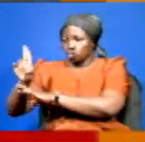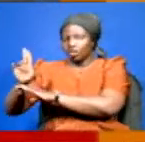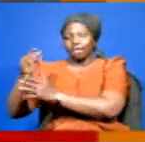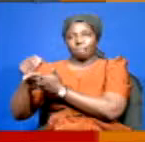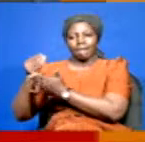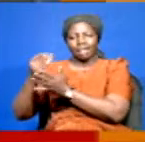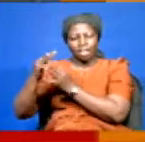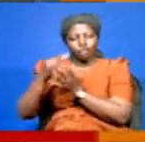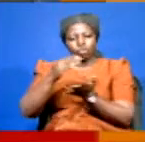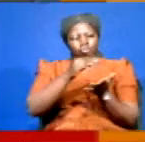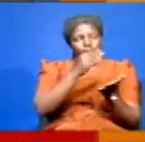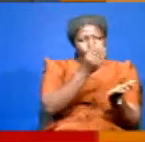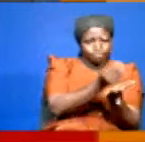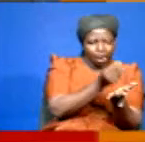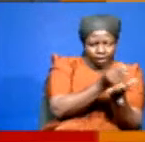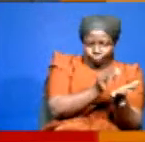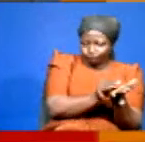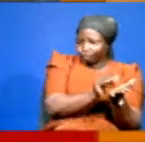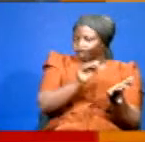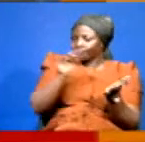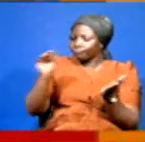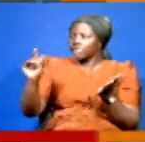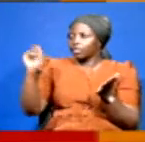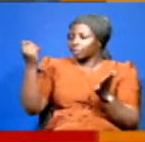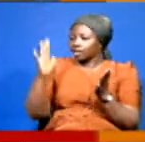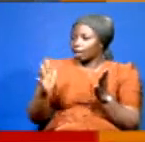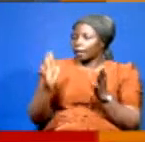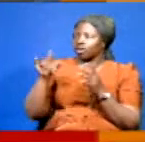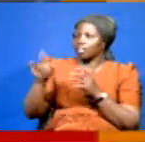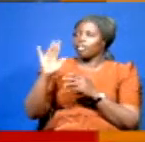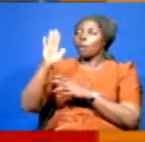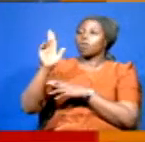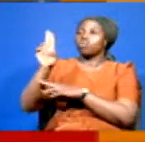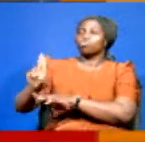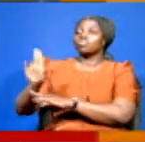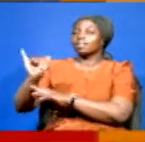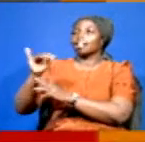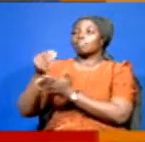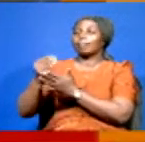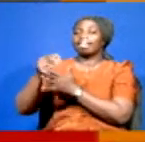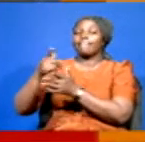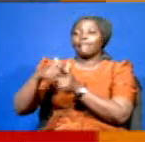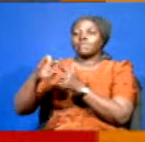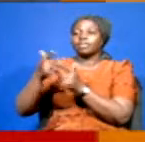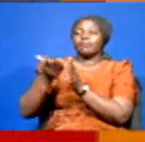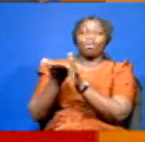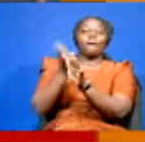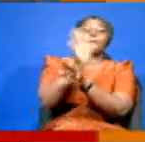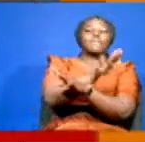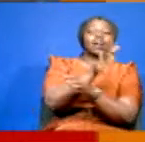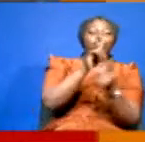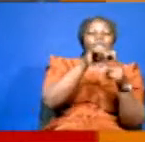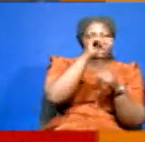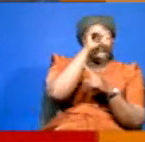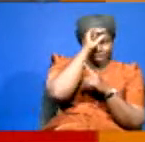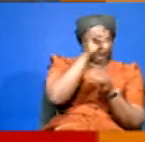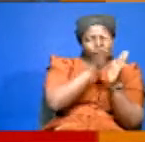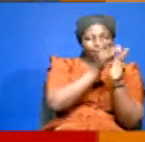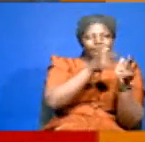mkono ya mwana Kenya, ataitumia hiyo pesa irudi kwa serikali ikiwa na improved value.